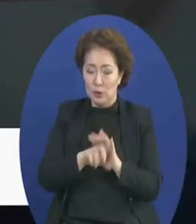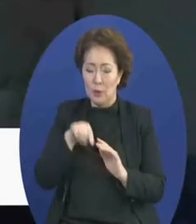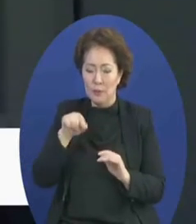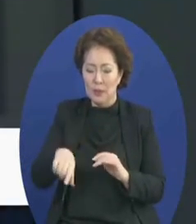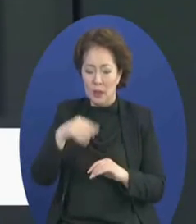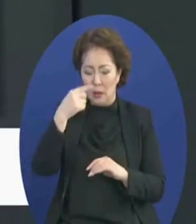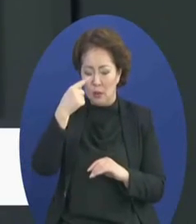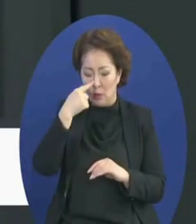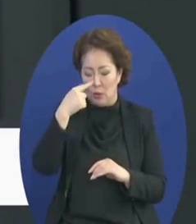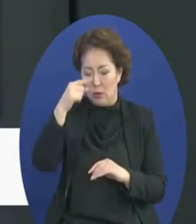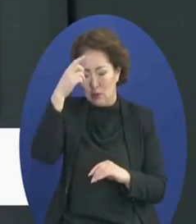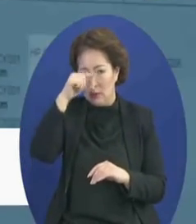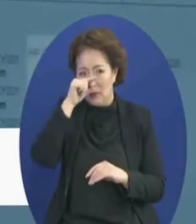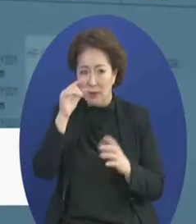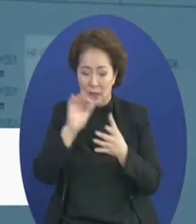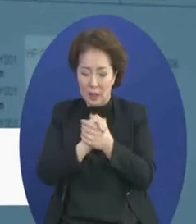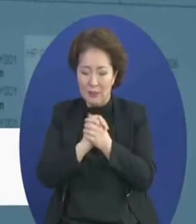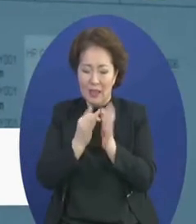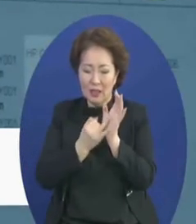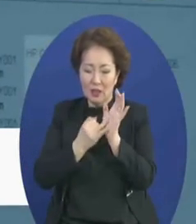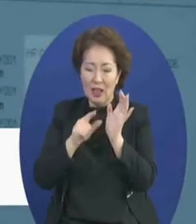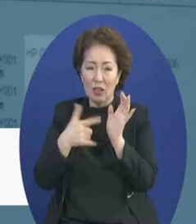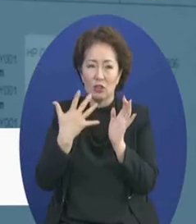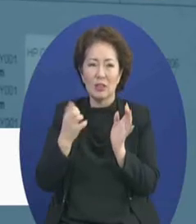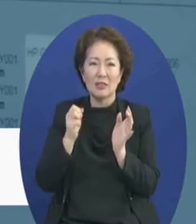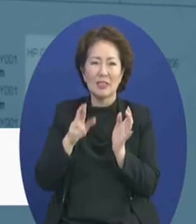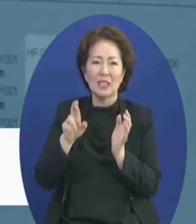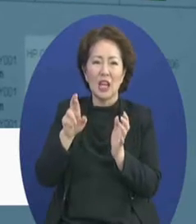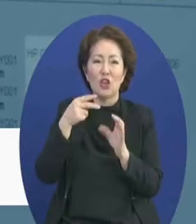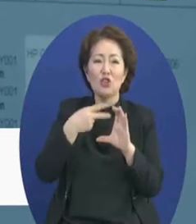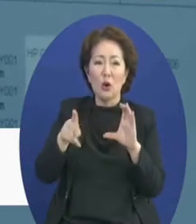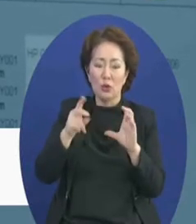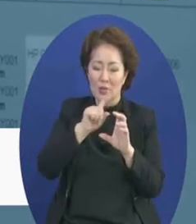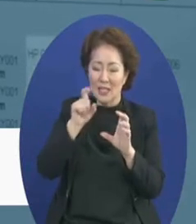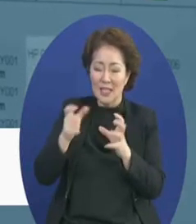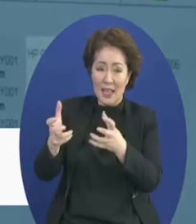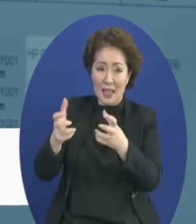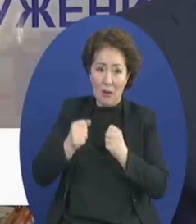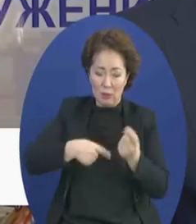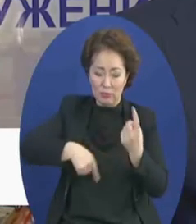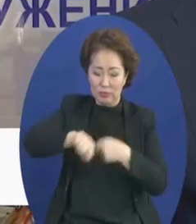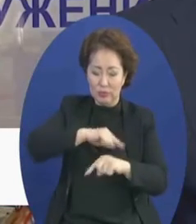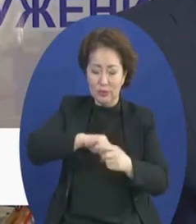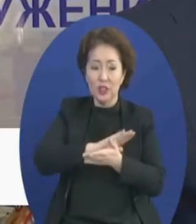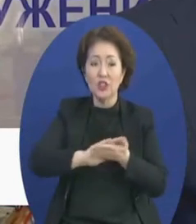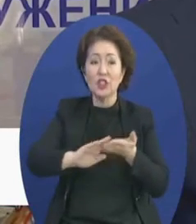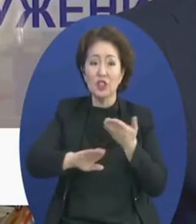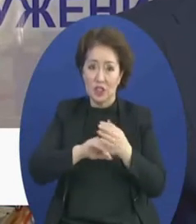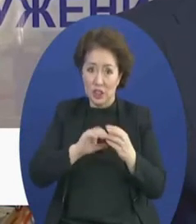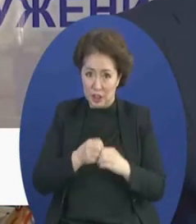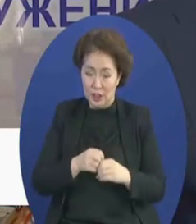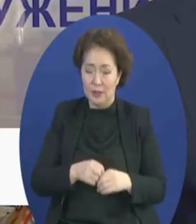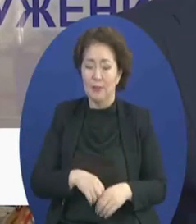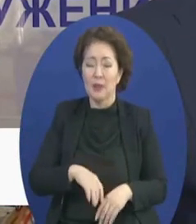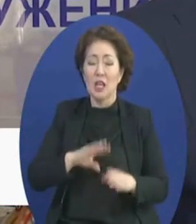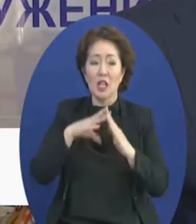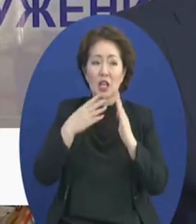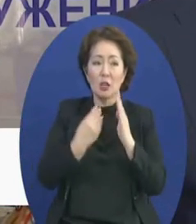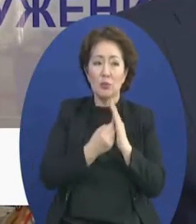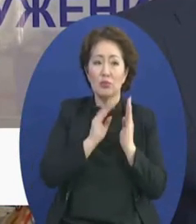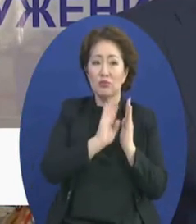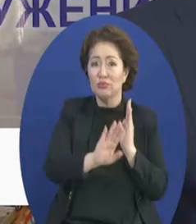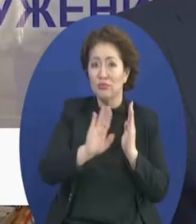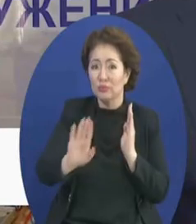77.5 сая еврогийн хөнгөлөлттэй зээлээр энэ томоохон шинжилгээг үздэгчээ. Айл өрх аж ахуйн нэгж гин